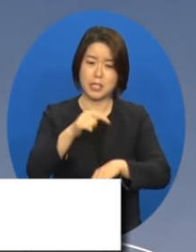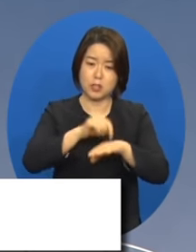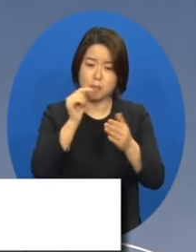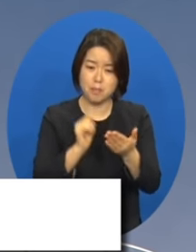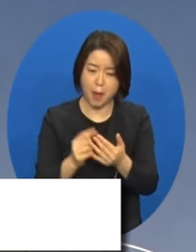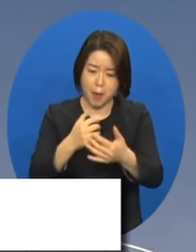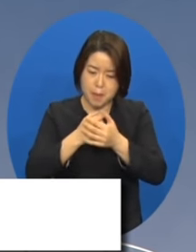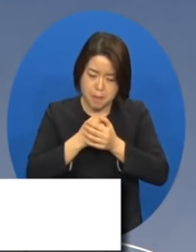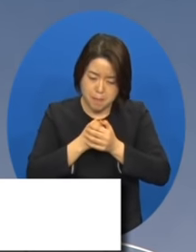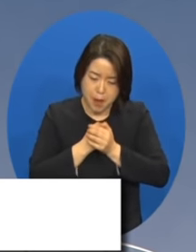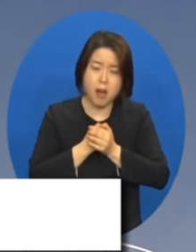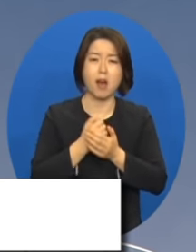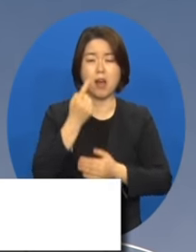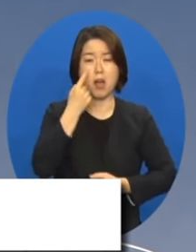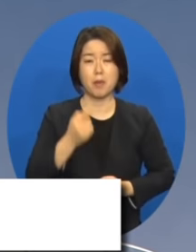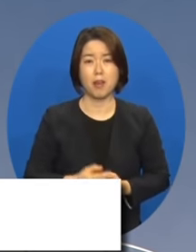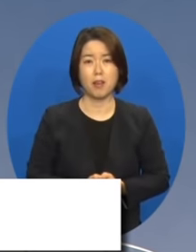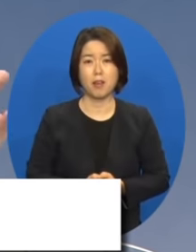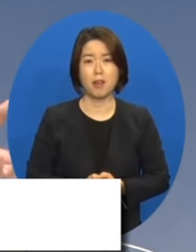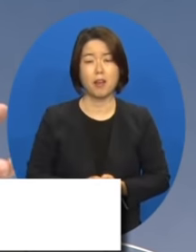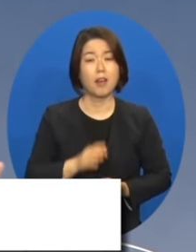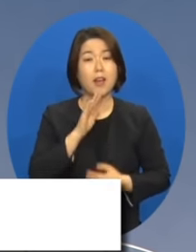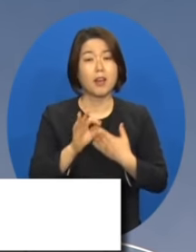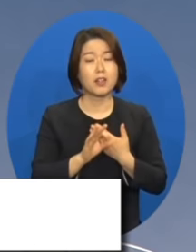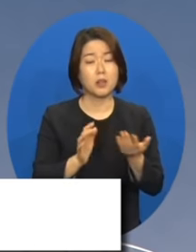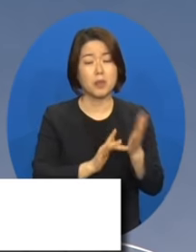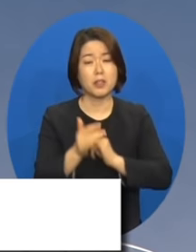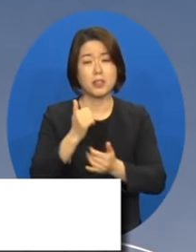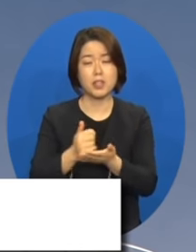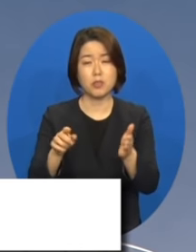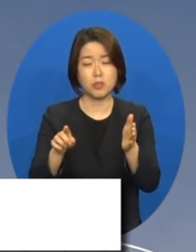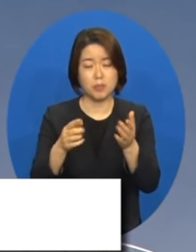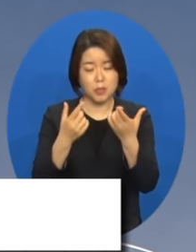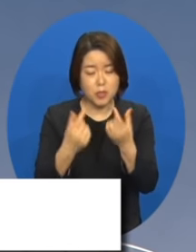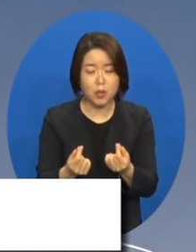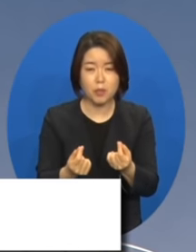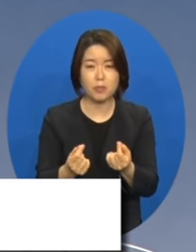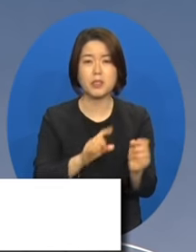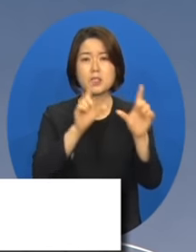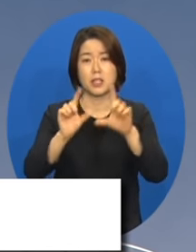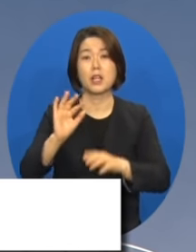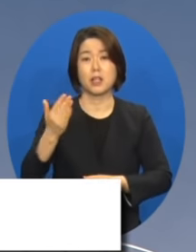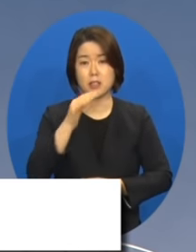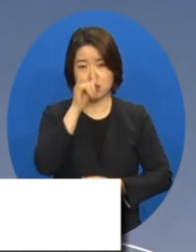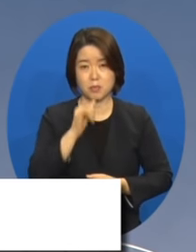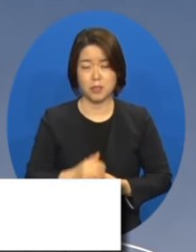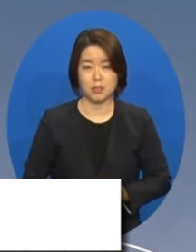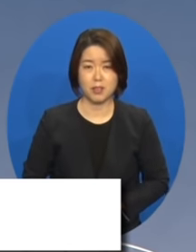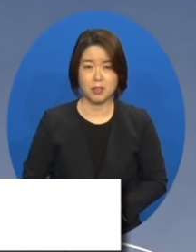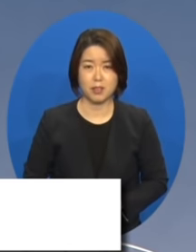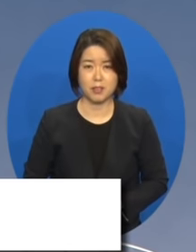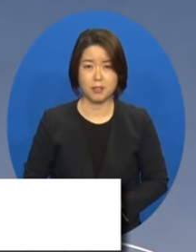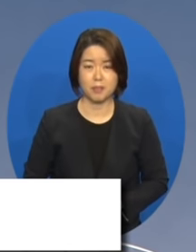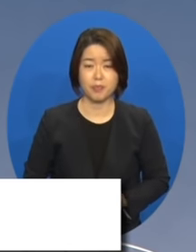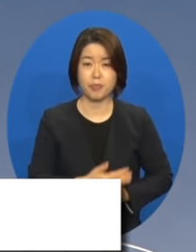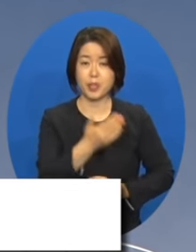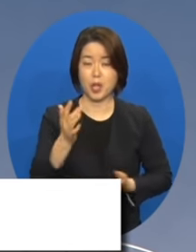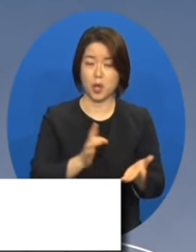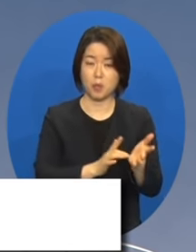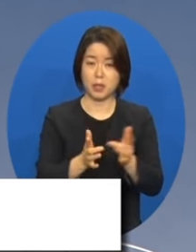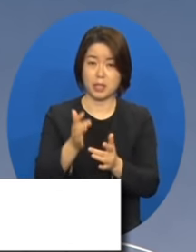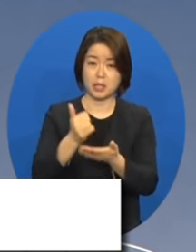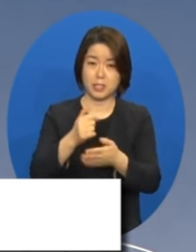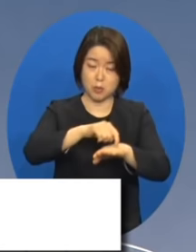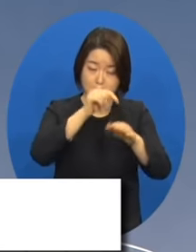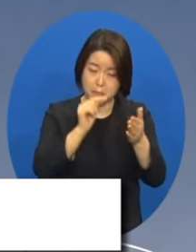거예요 그러면 예수님처럼 살지 않을 사람이 어디 있겠느냐 는 것이 여러분 예수님의 마음을